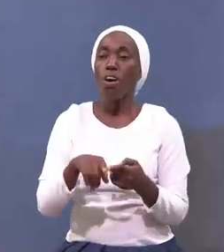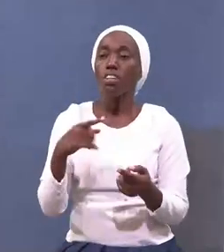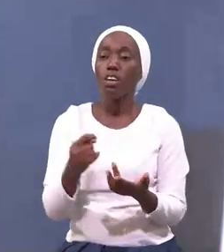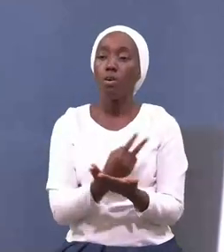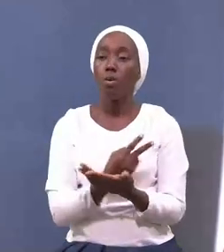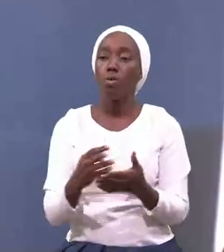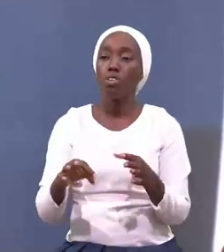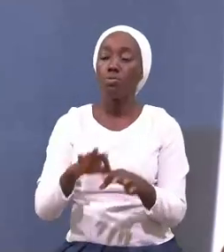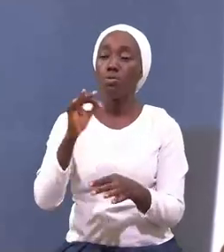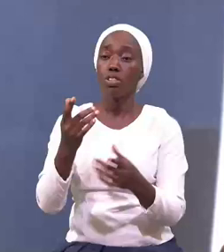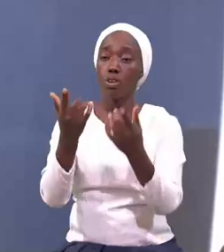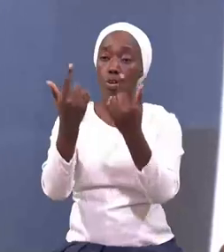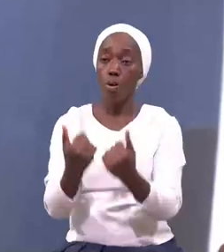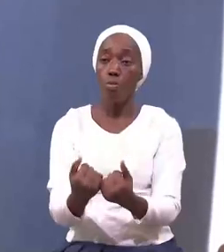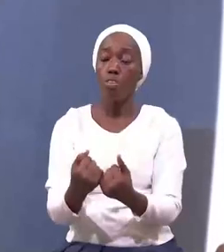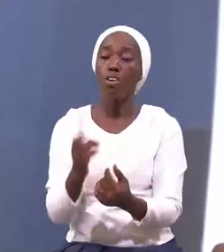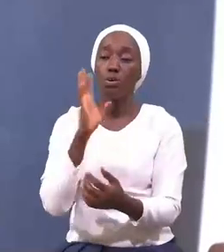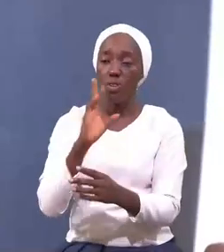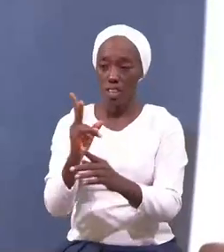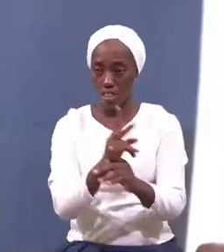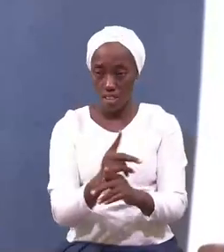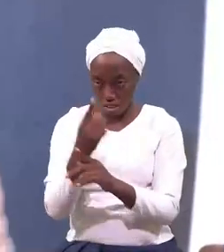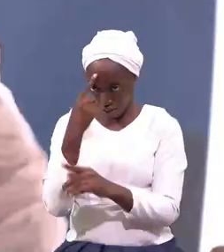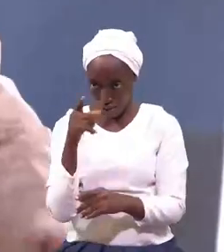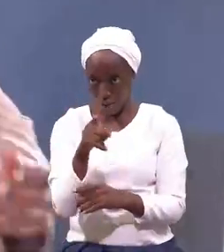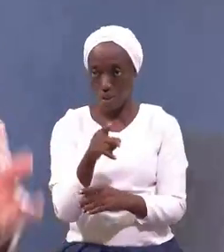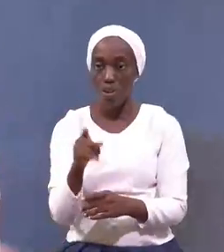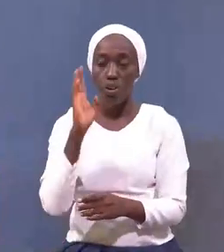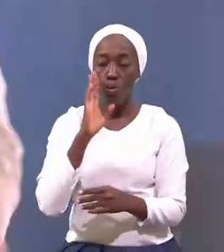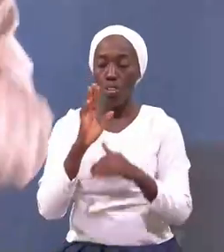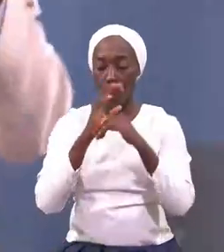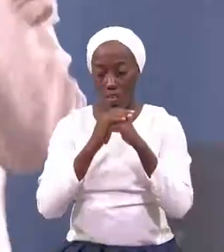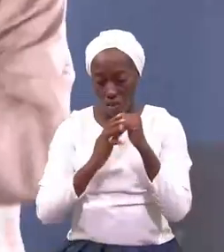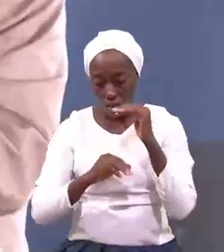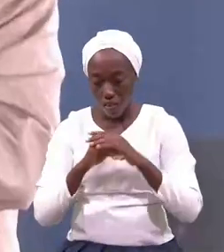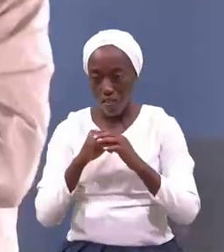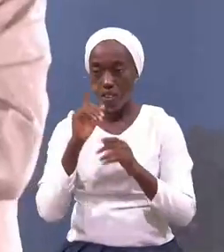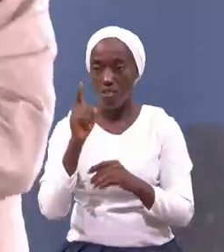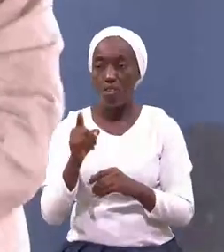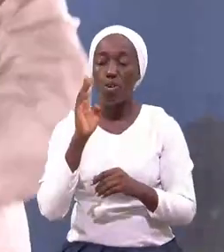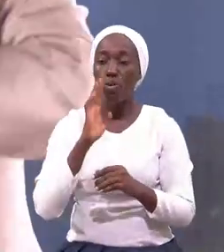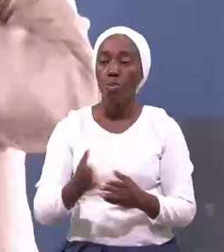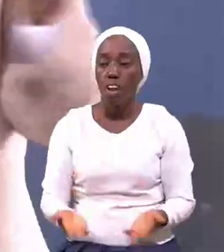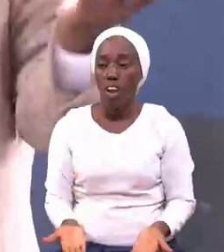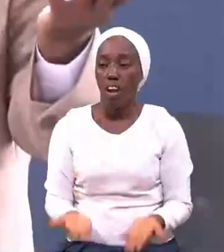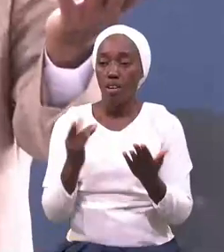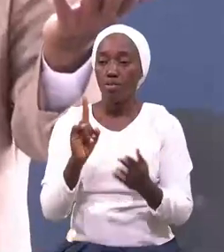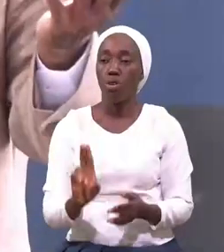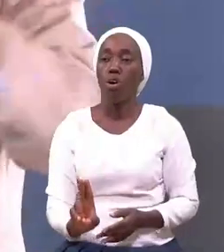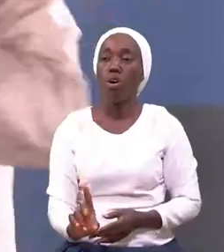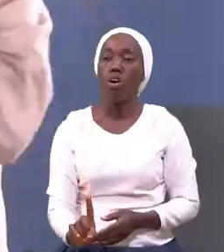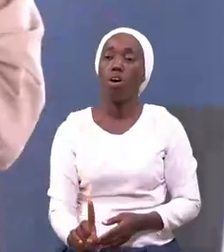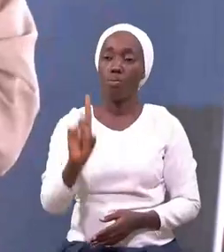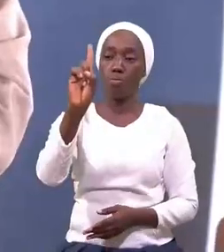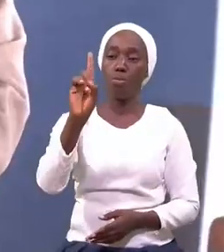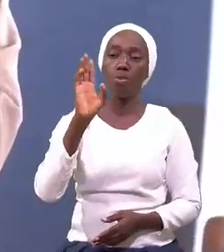le Saint-Esprit vient, il prendra soin de vous, il va vous consoler, il va vous élever,